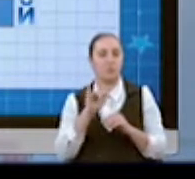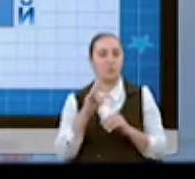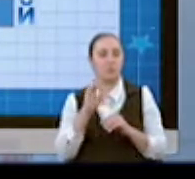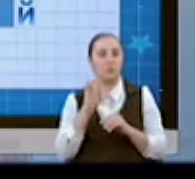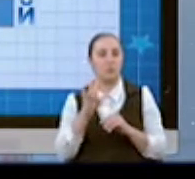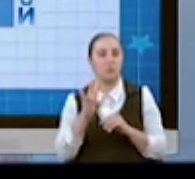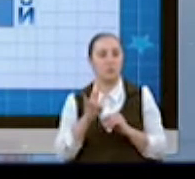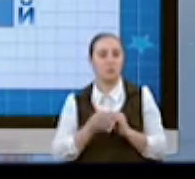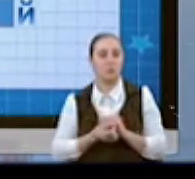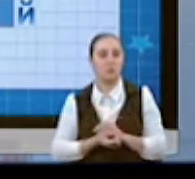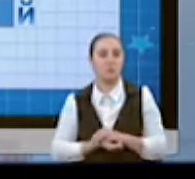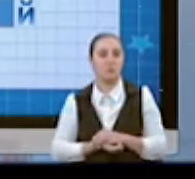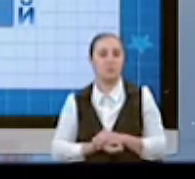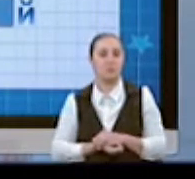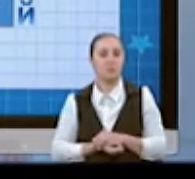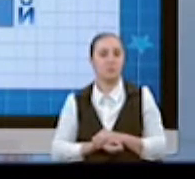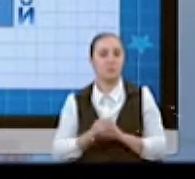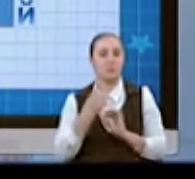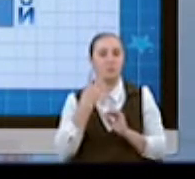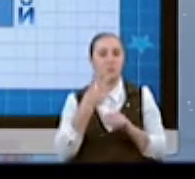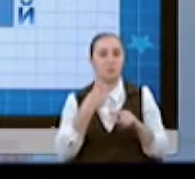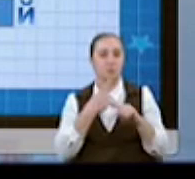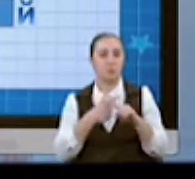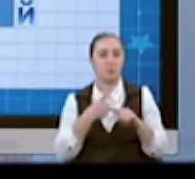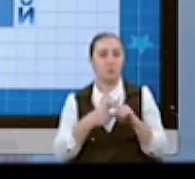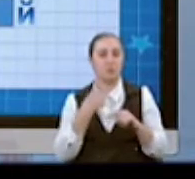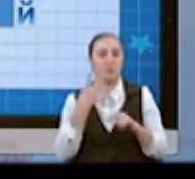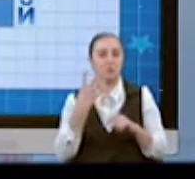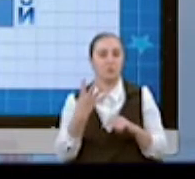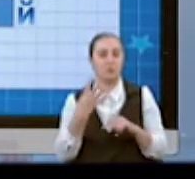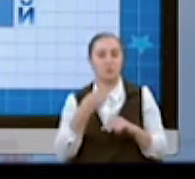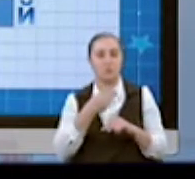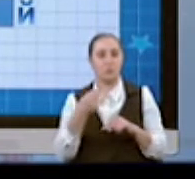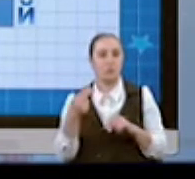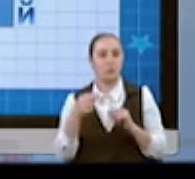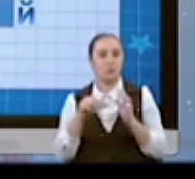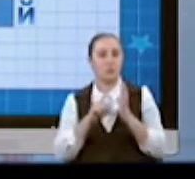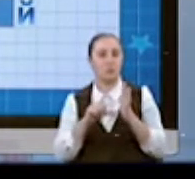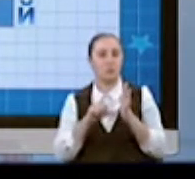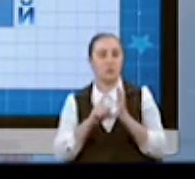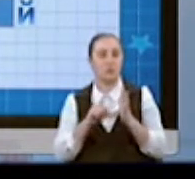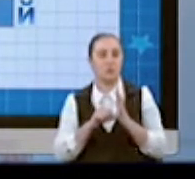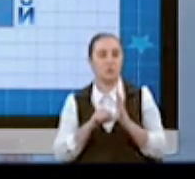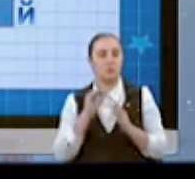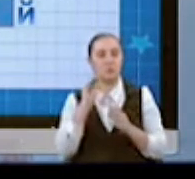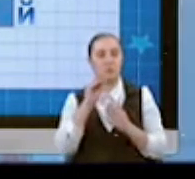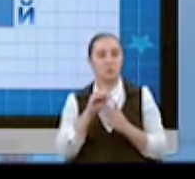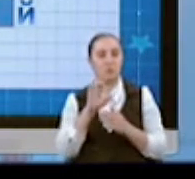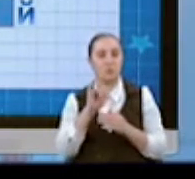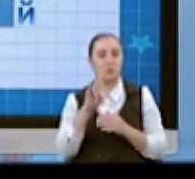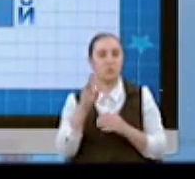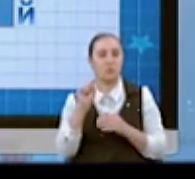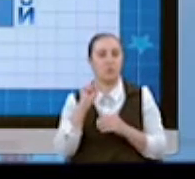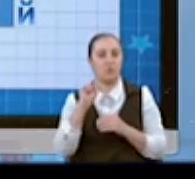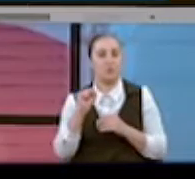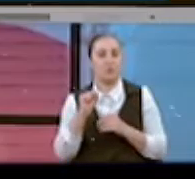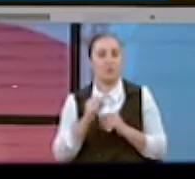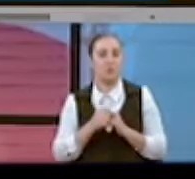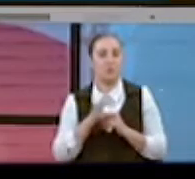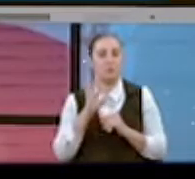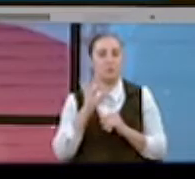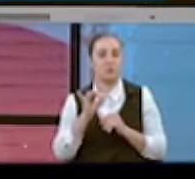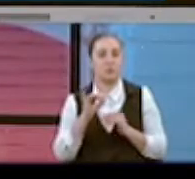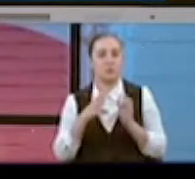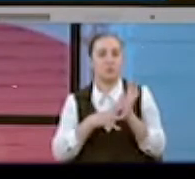Н. К 2 прибавляем 4, получаем 6. Вставляем буковку.